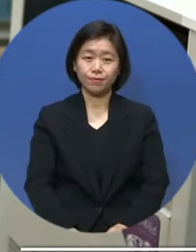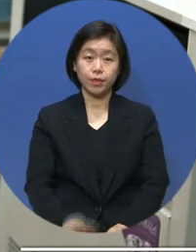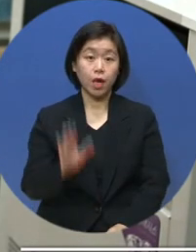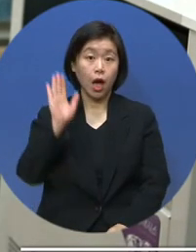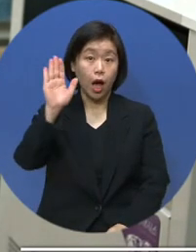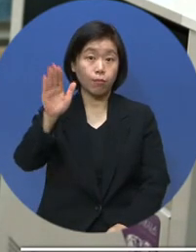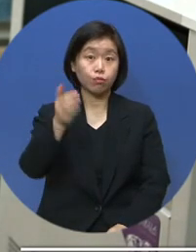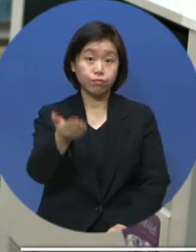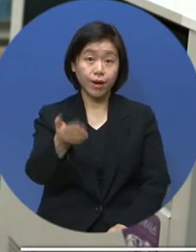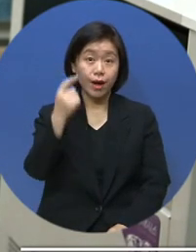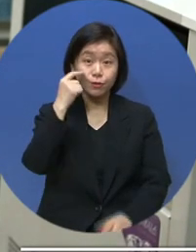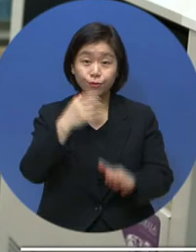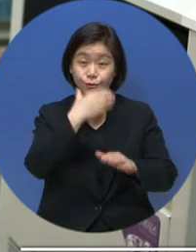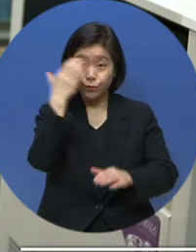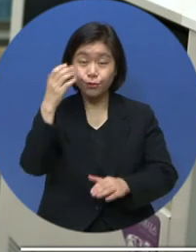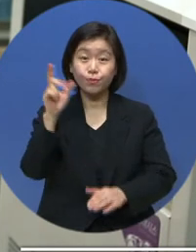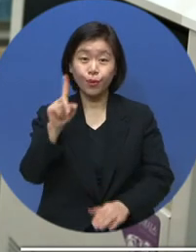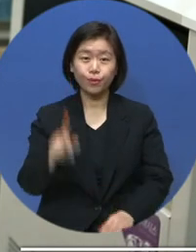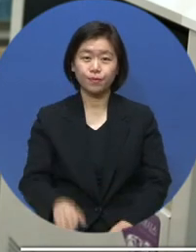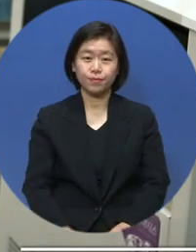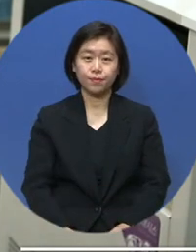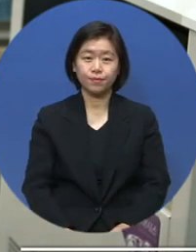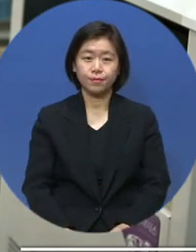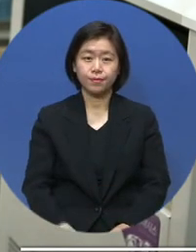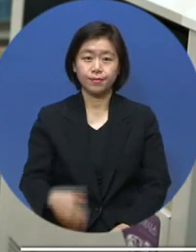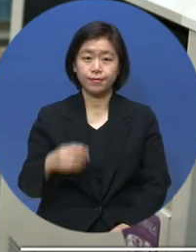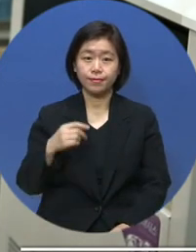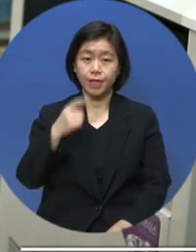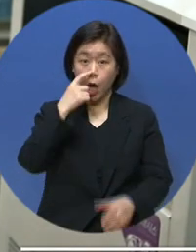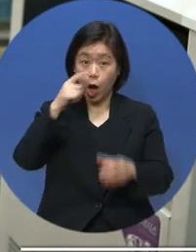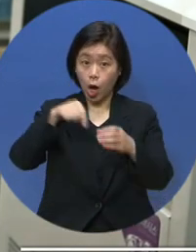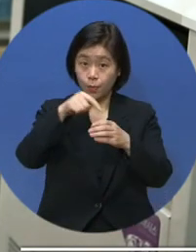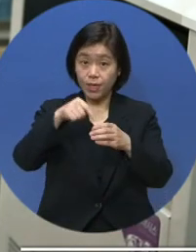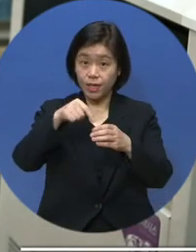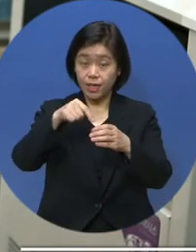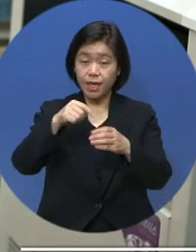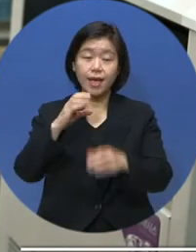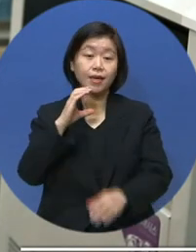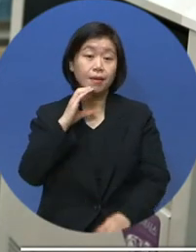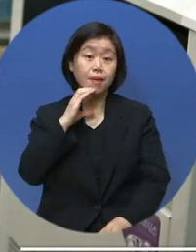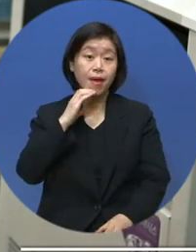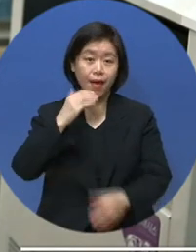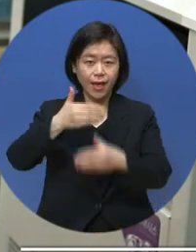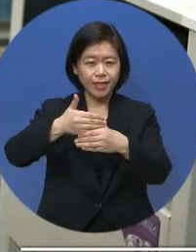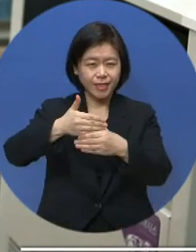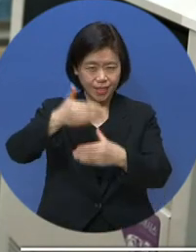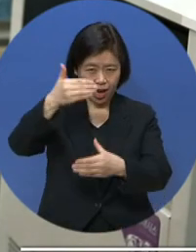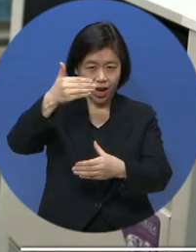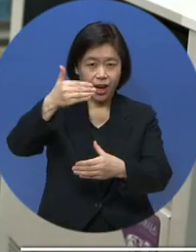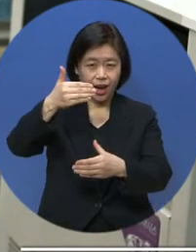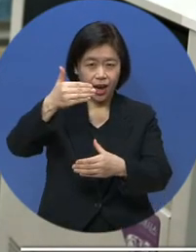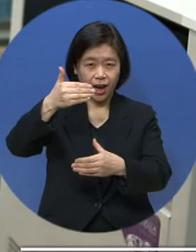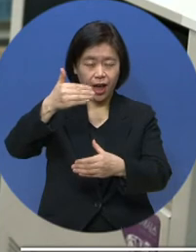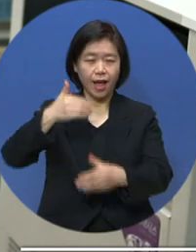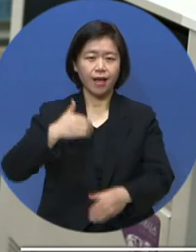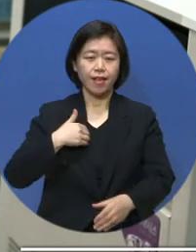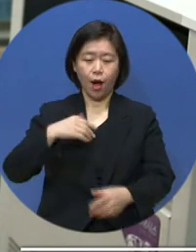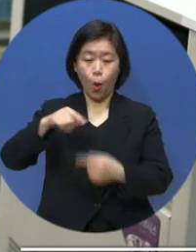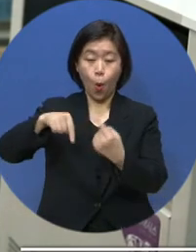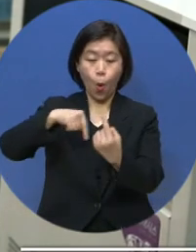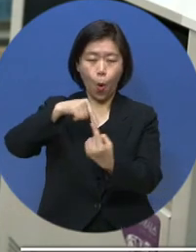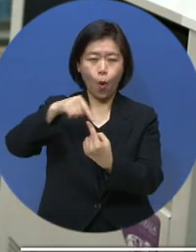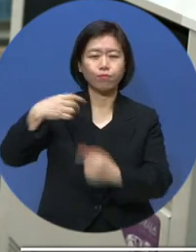앞으로의 꿈이 뭐예요? 커피를 상업해서 제가 커피 사장님 되는